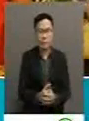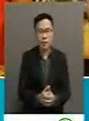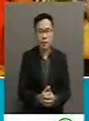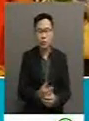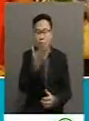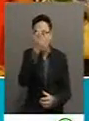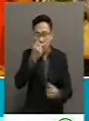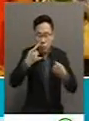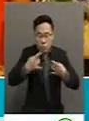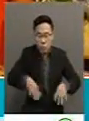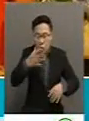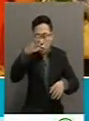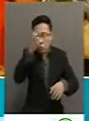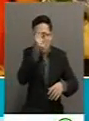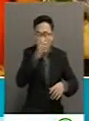เสี่ยงหรือลงทุน